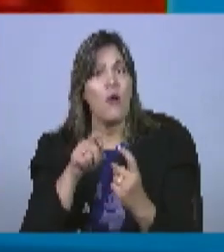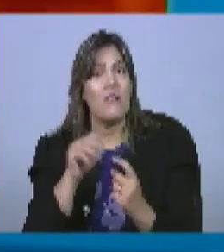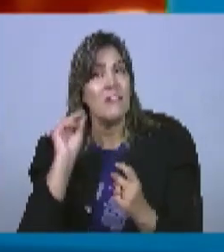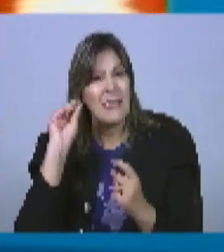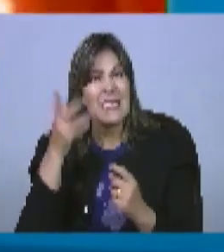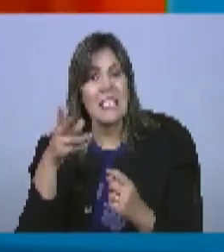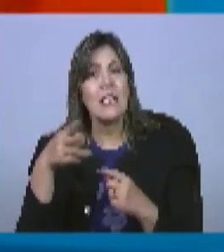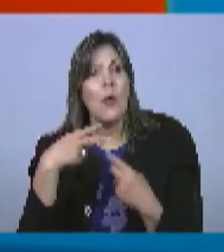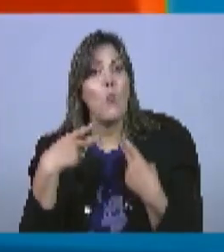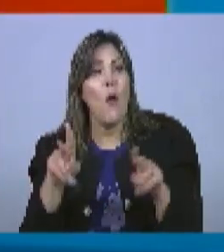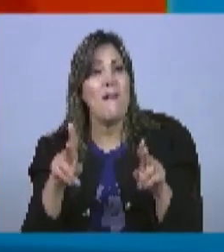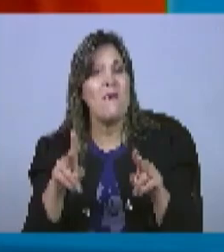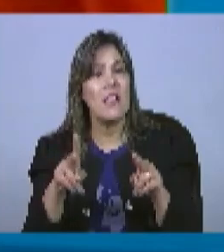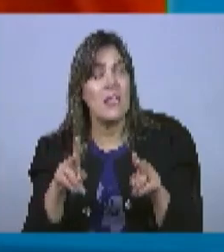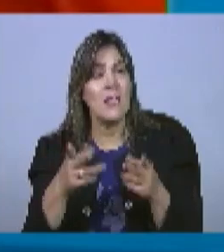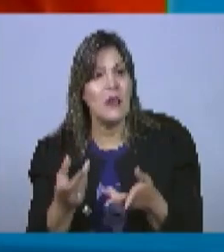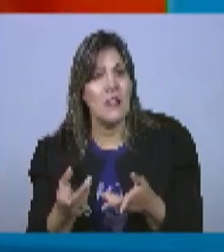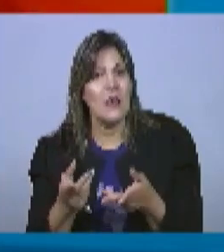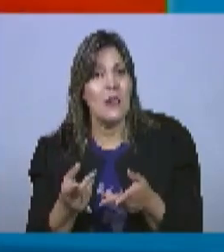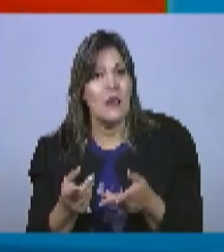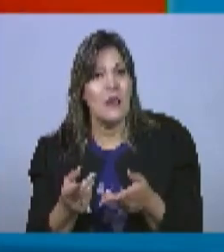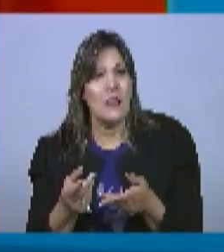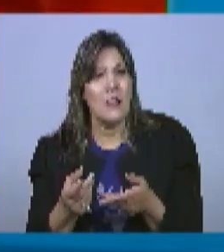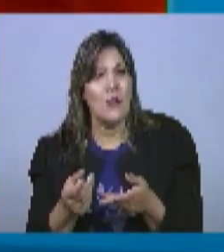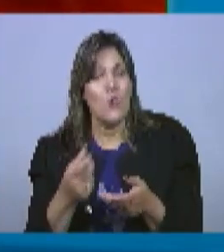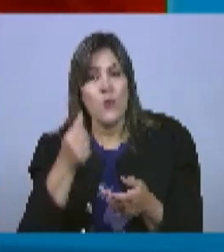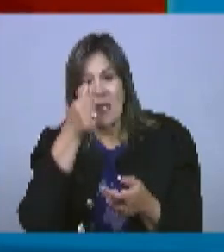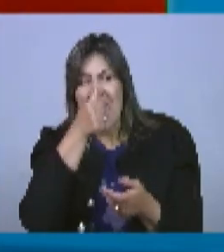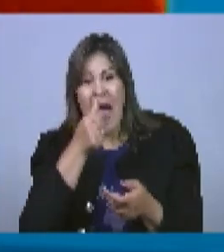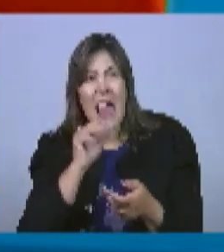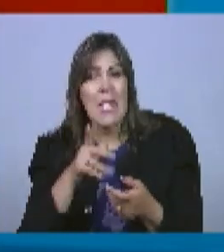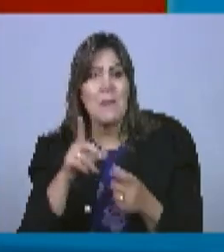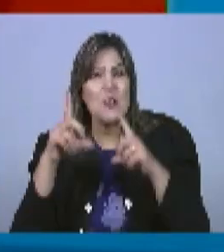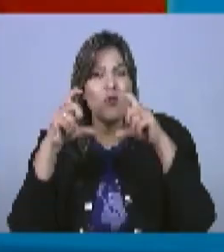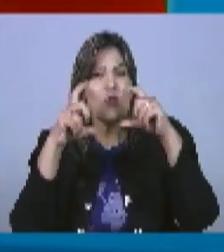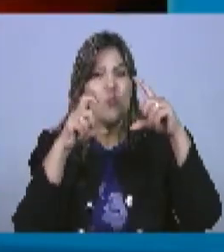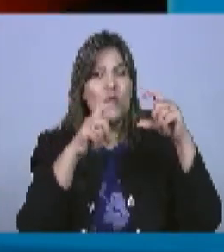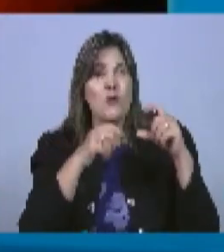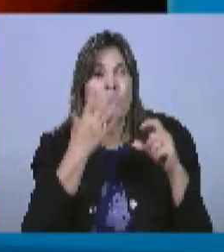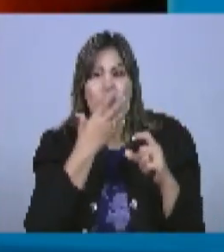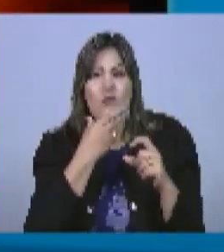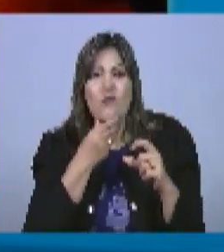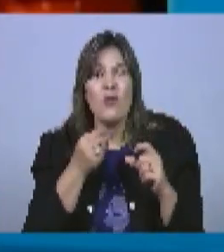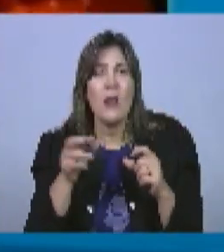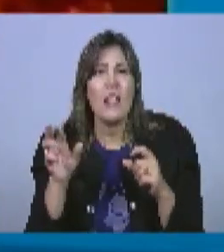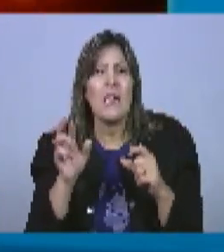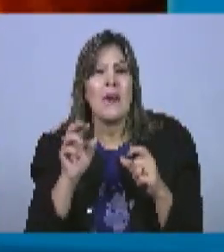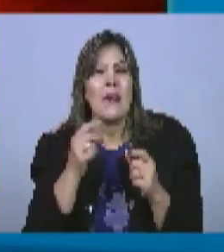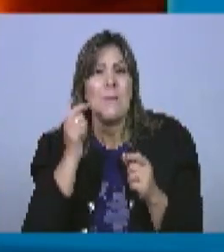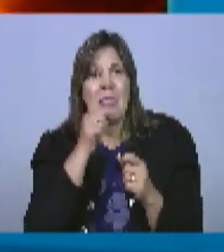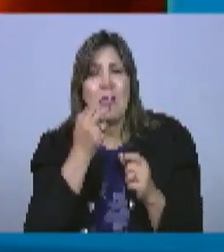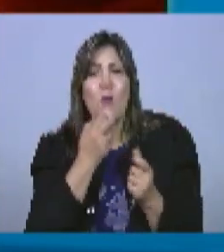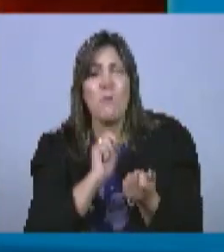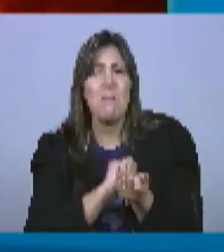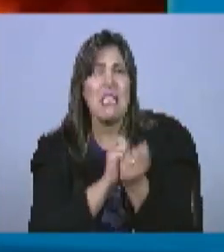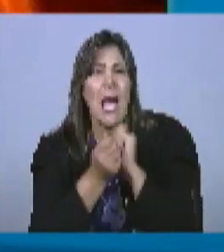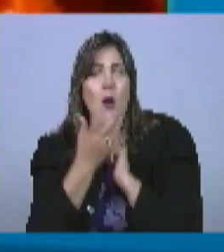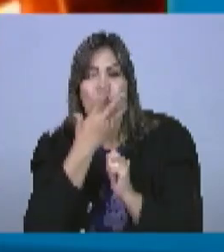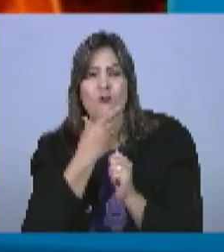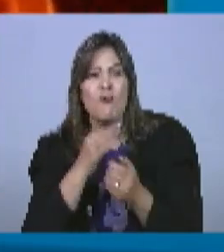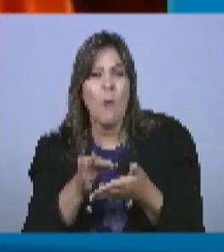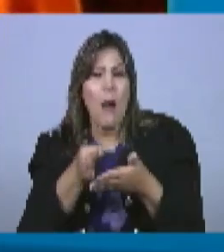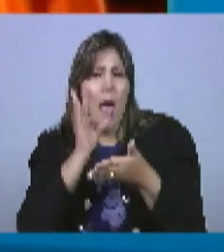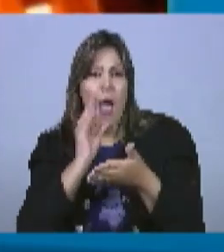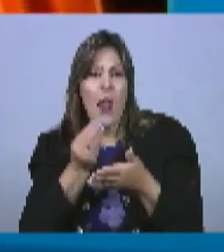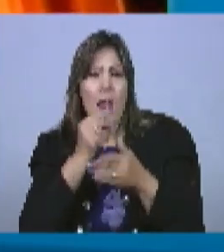له لكن هو يهمه ان احنا الا نسيء الى المسيح بالفعل نحن جميعا حريصين على